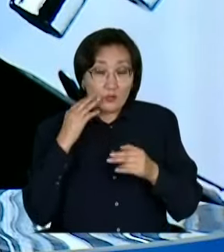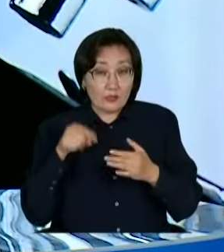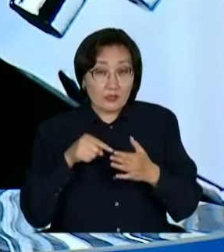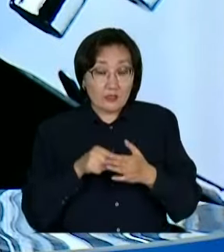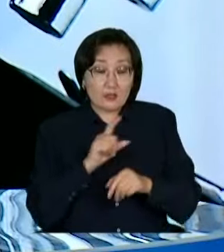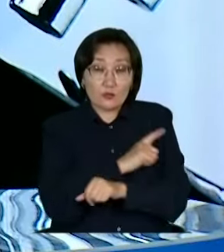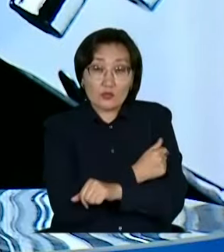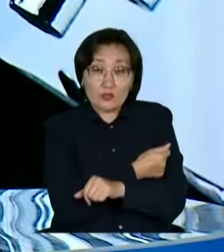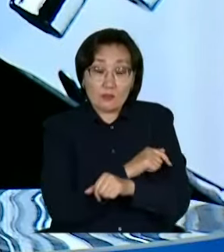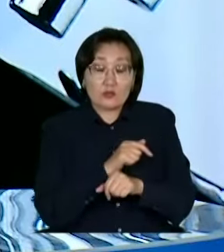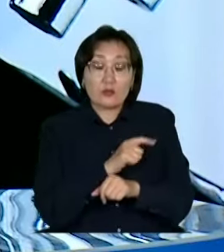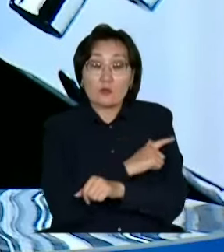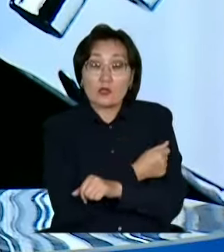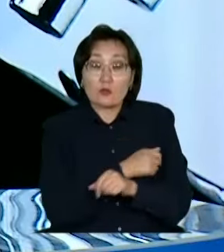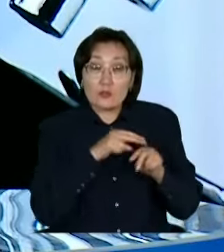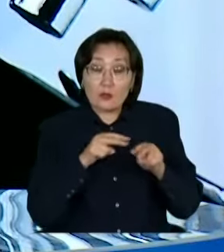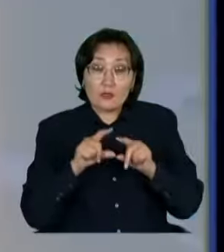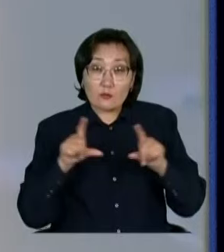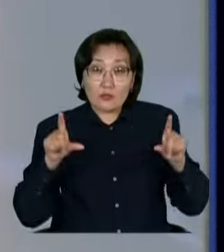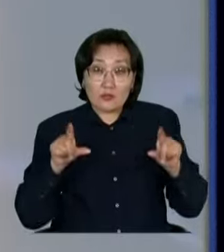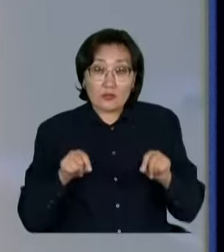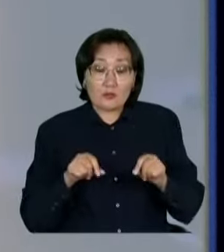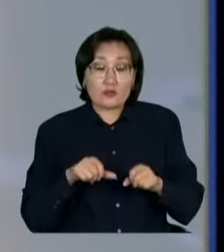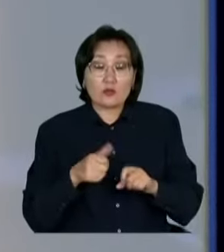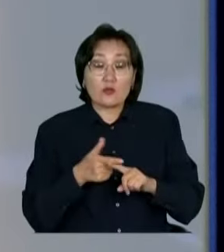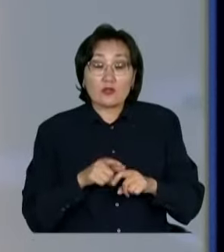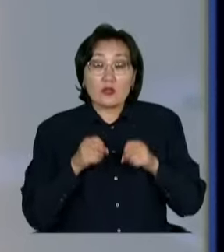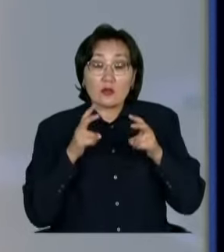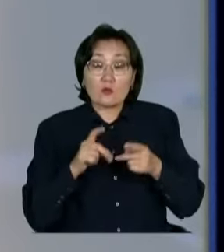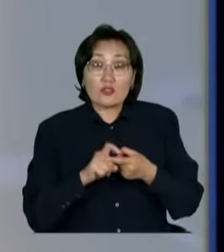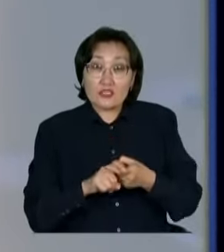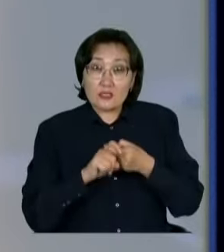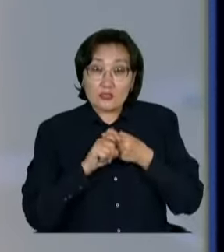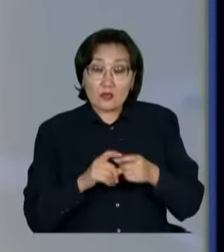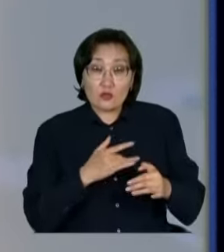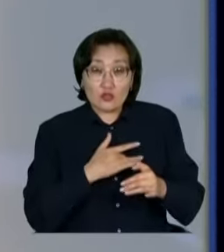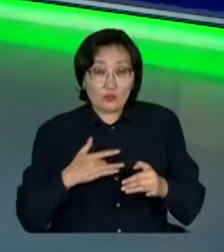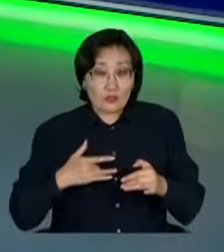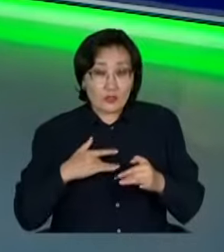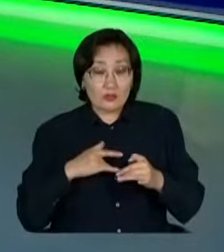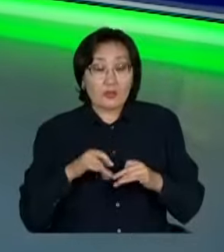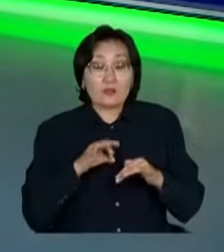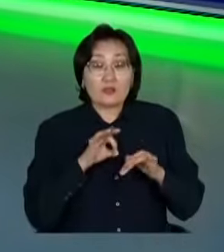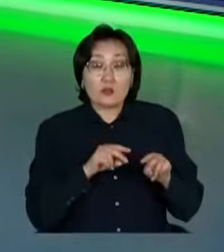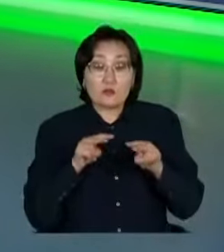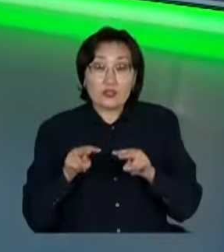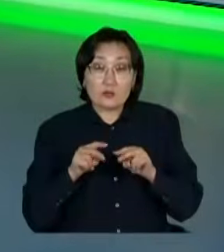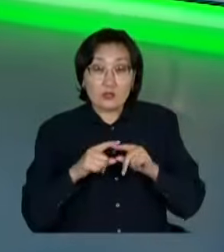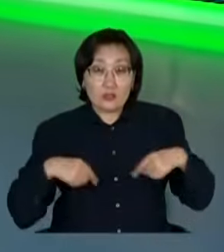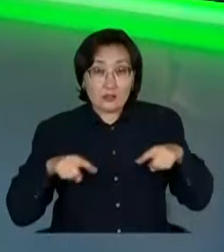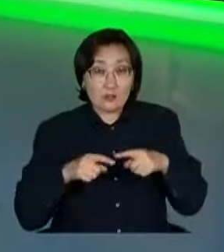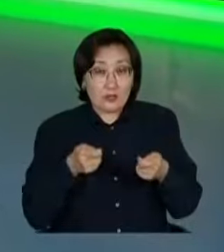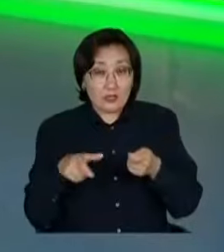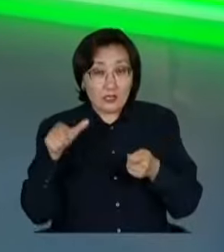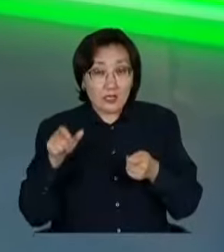қалалық санитариялық эпидемиологиялық бақылау департаментінің аса қауіпті инфекцияларды және туберкулезді эпидемиологиялық қадағалау бөлімінің